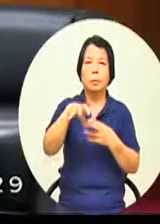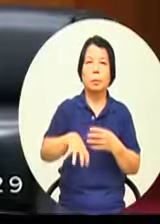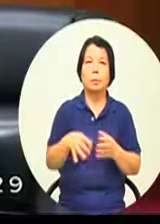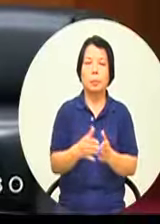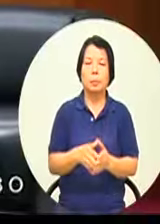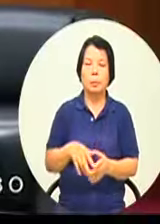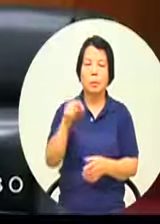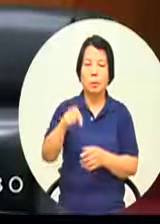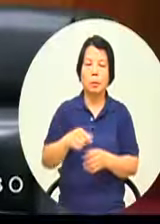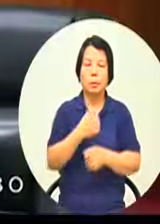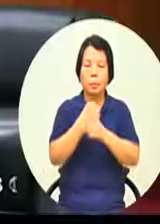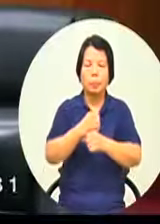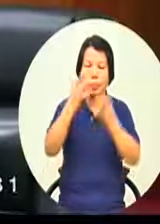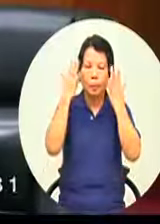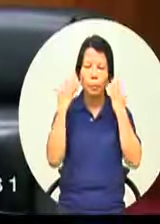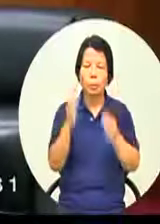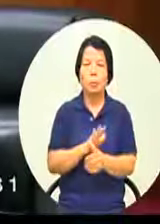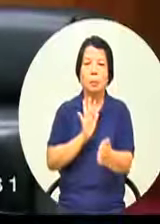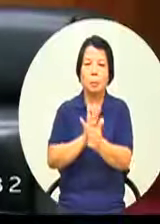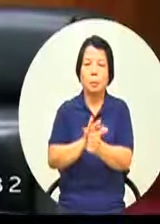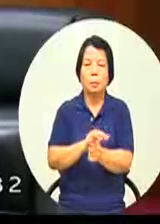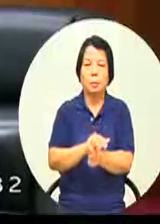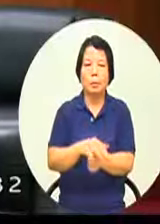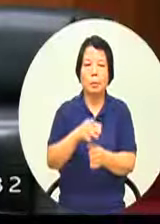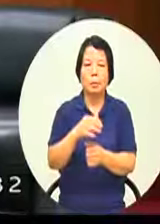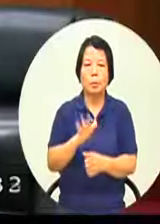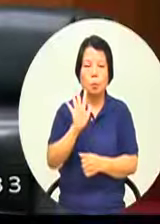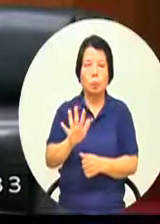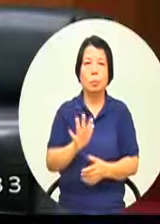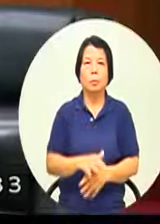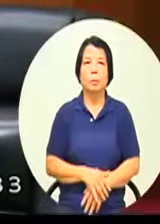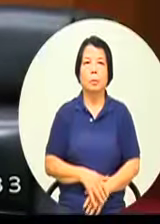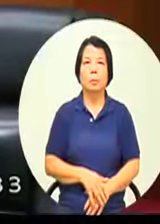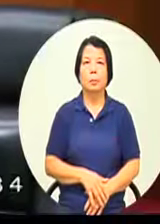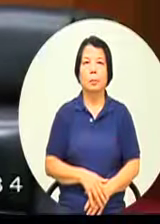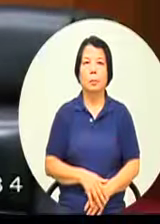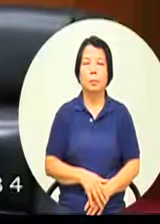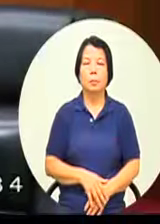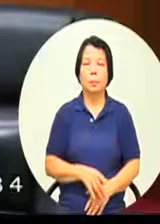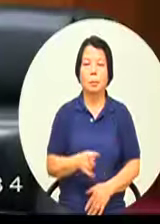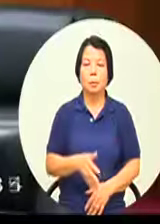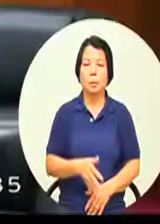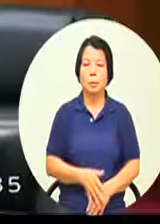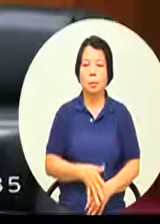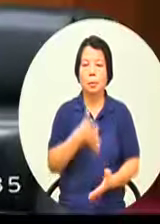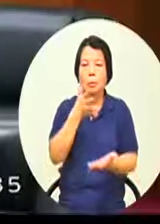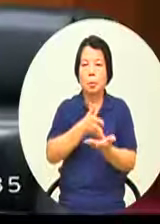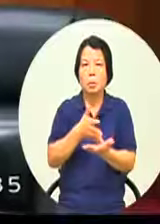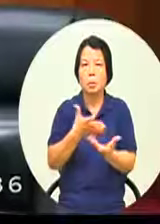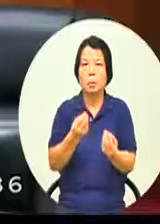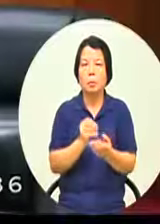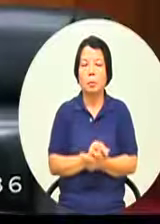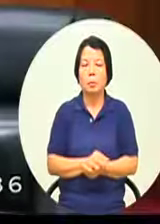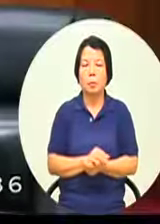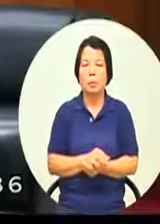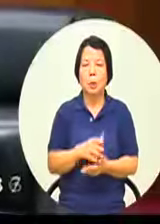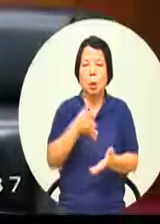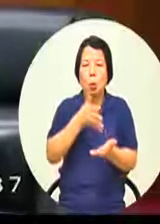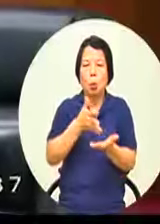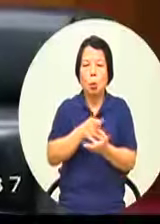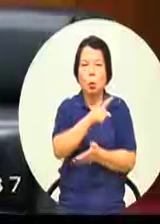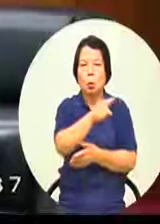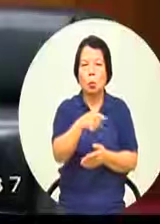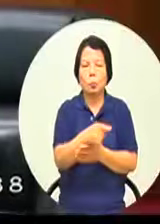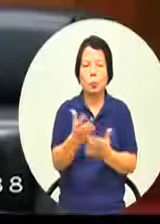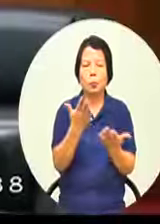实也推动了不少的这个协助了，但是有一些用奖的，我刚才提到就是说如果用奖的话可能就是没有